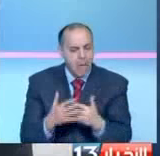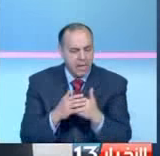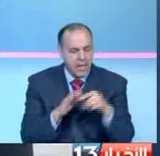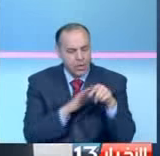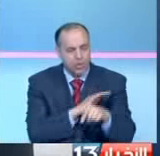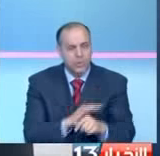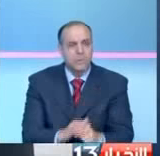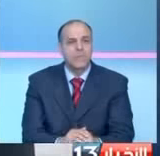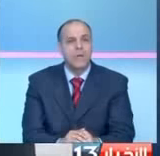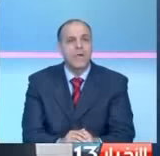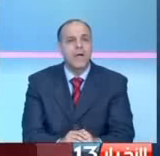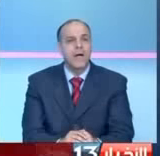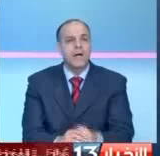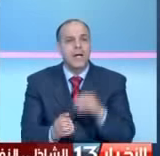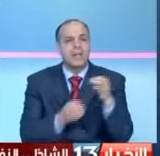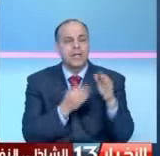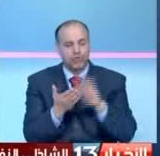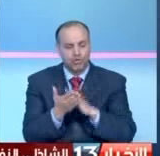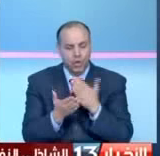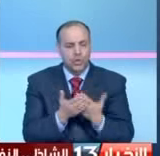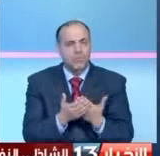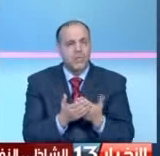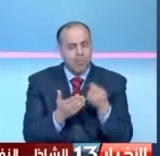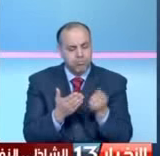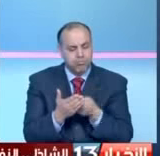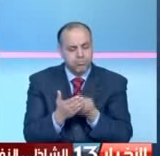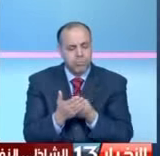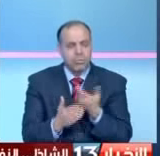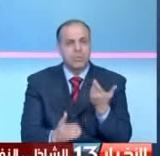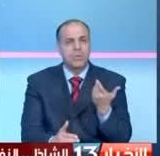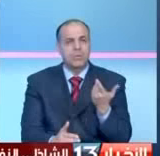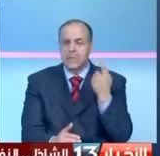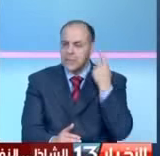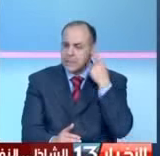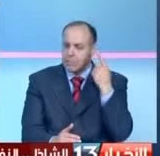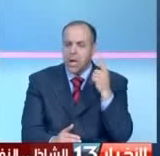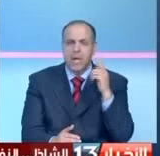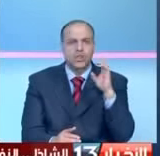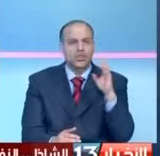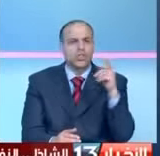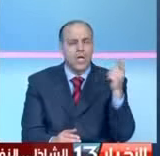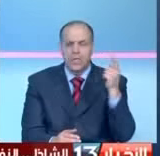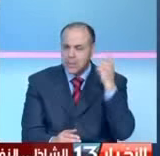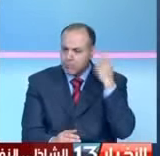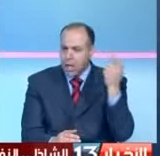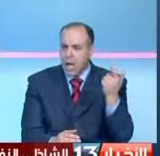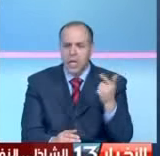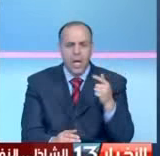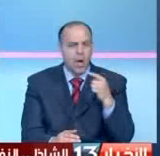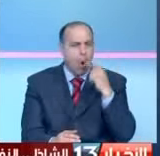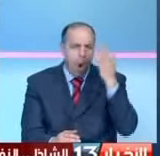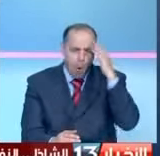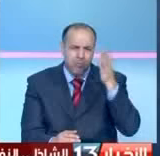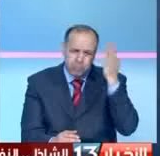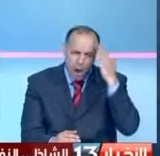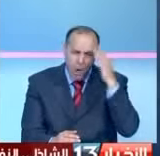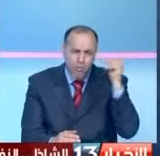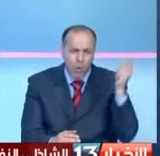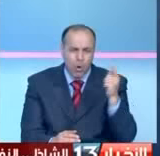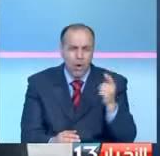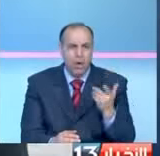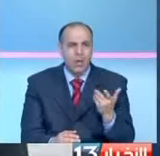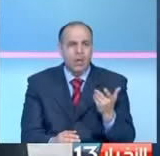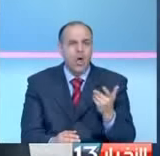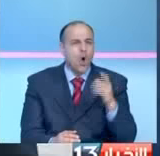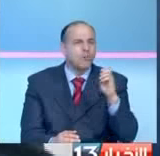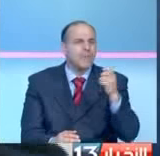اللاتينية. احنا قرينا الترجمات نتاع المؤلفين نتاع، سمعنا على تشي جيفارا، سمعنا على بابلو نيرودا، سمعنا على